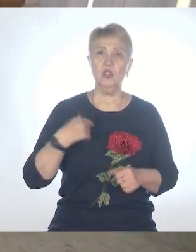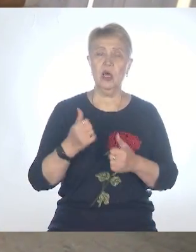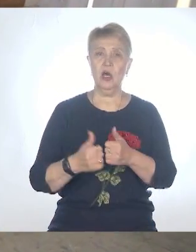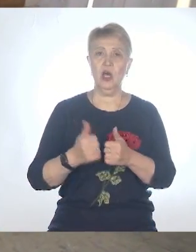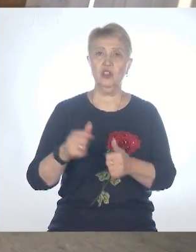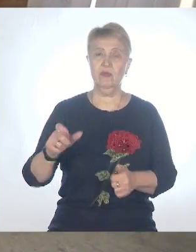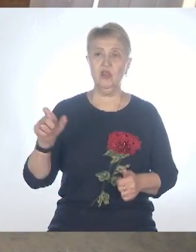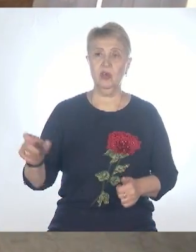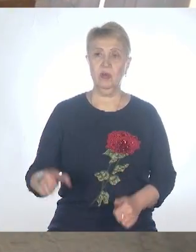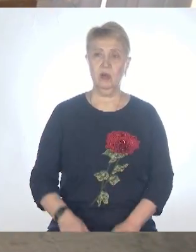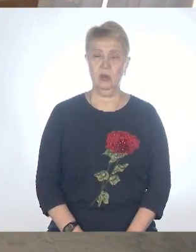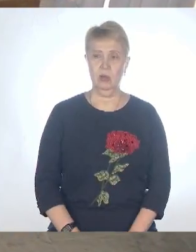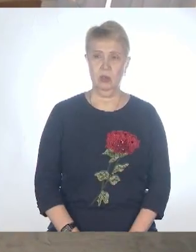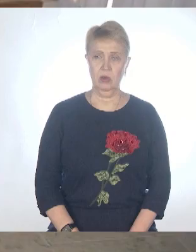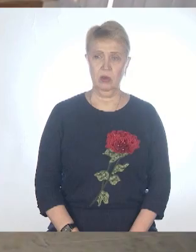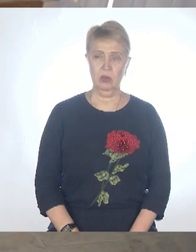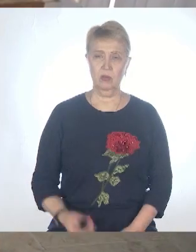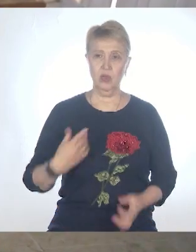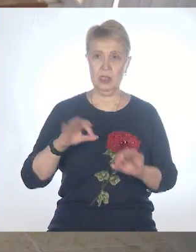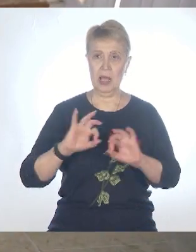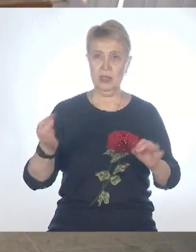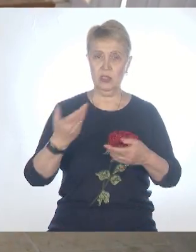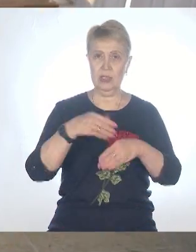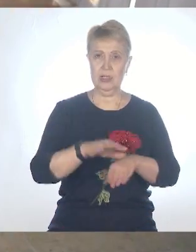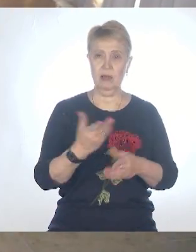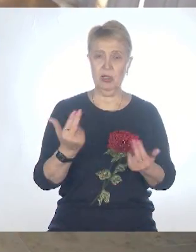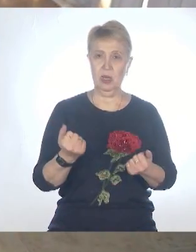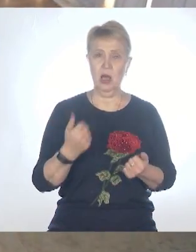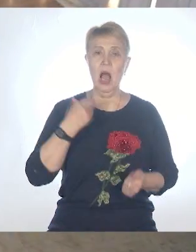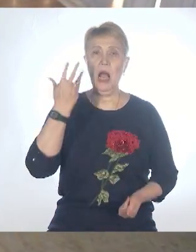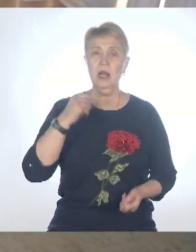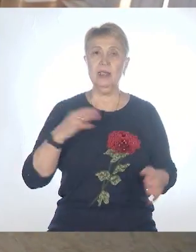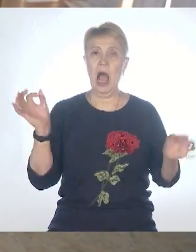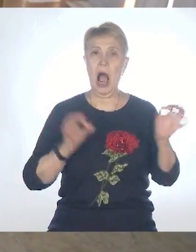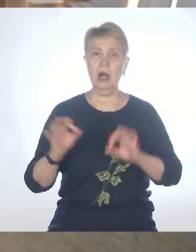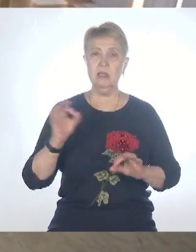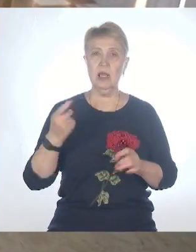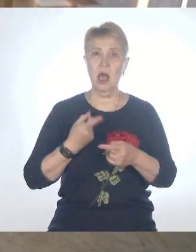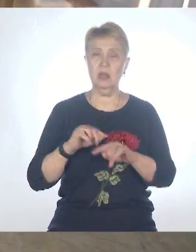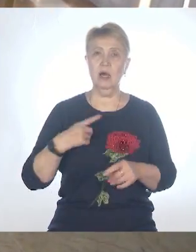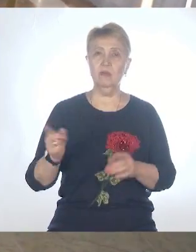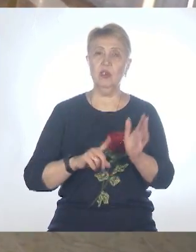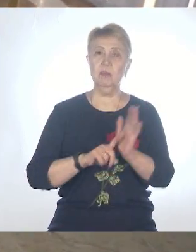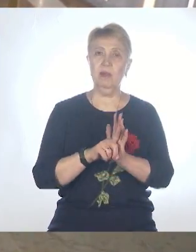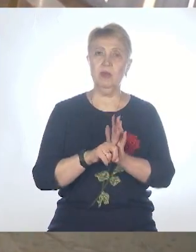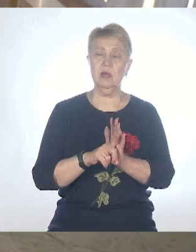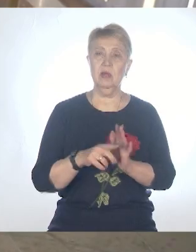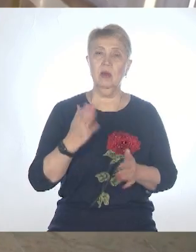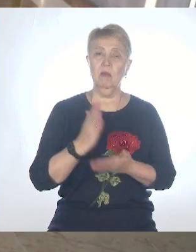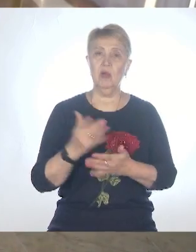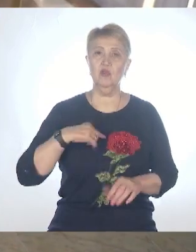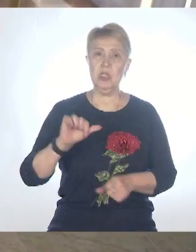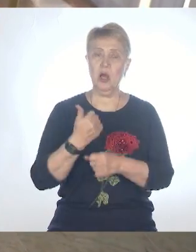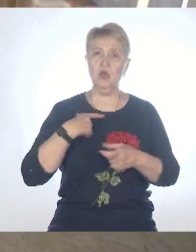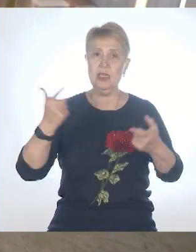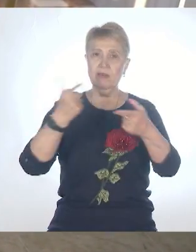тысяч возврата. Какая хитрая и прекрасная система. Да, на самом деле, эта акция, когда появилась, мы были очень счастливы, потому что очень хорошее возмещение.